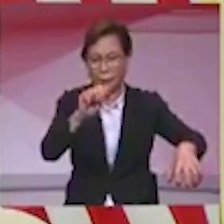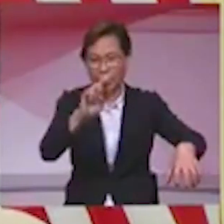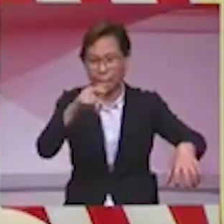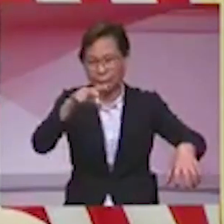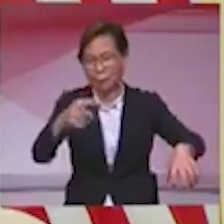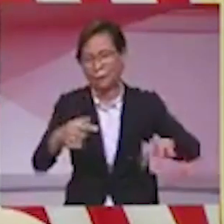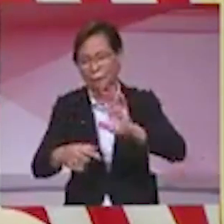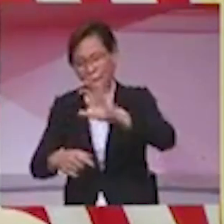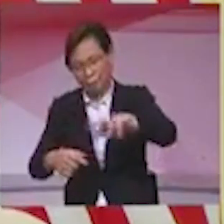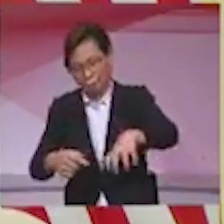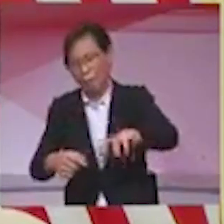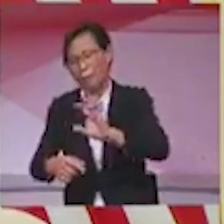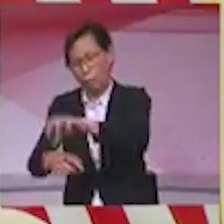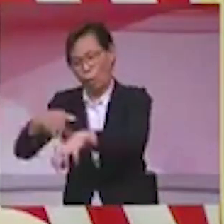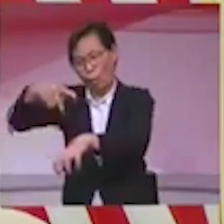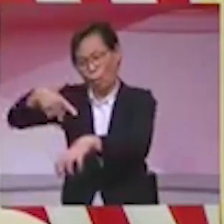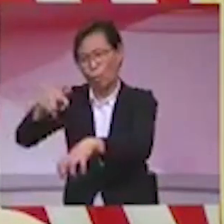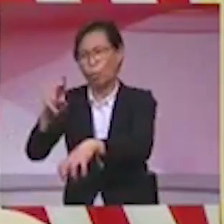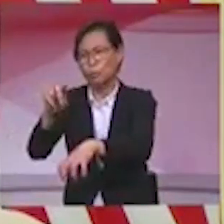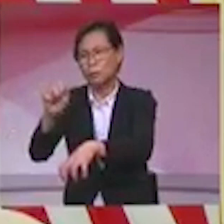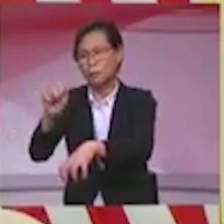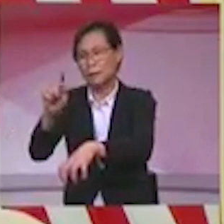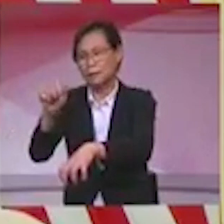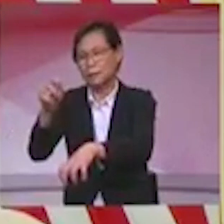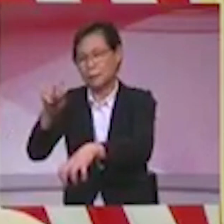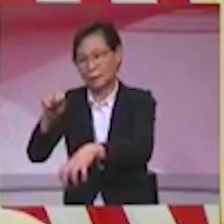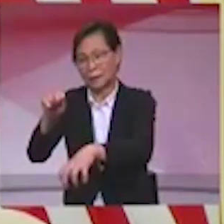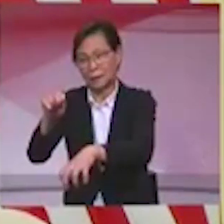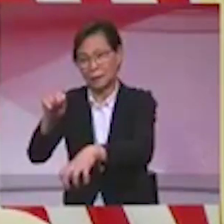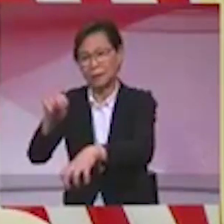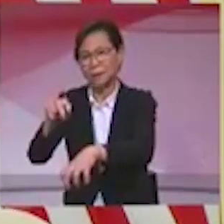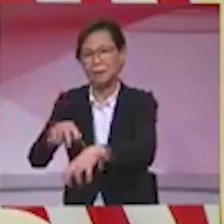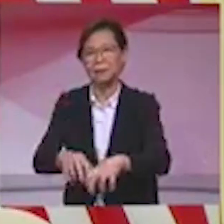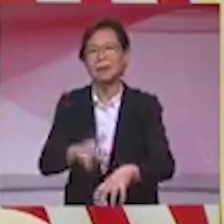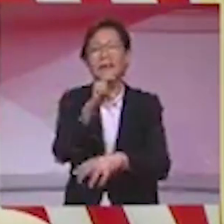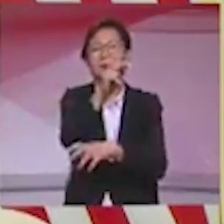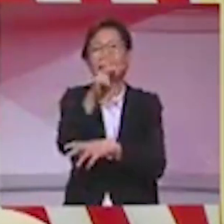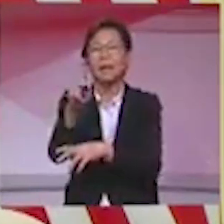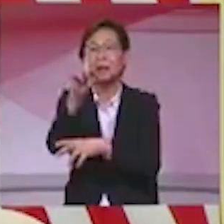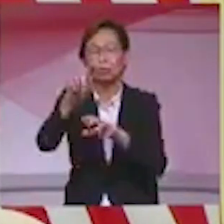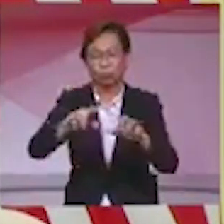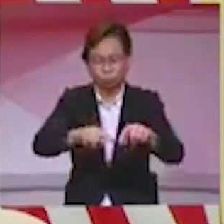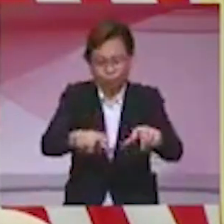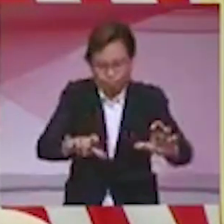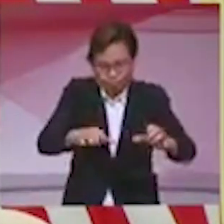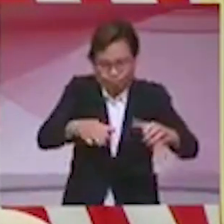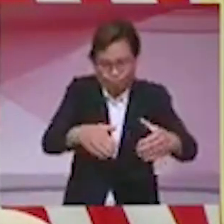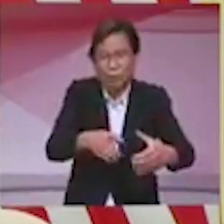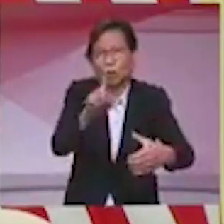juga Putat xc3 itu termasuk dalam daerah Kota Kinabalu sebagai satu daerah menjadi